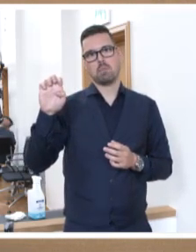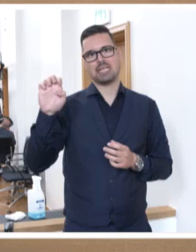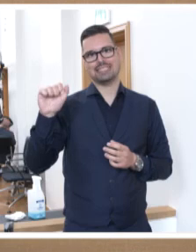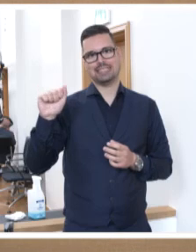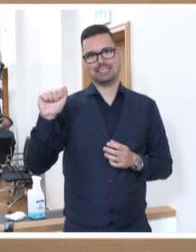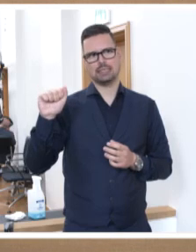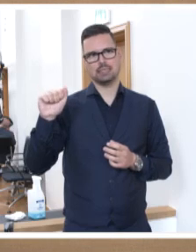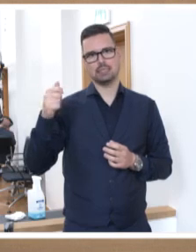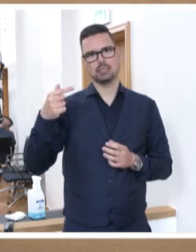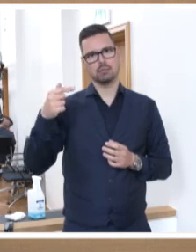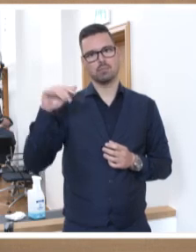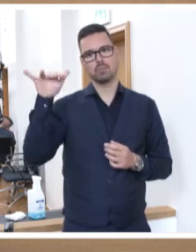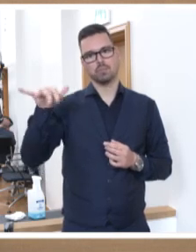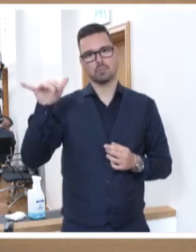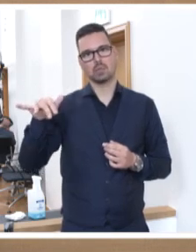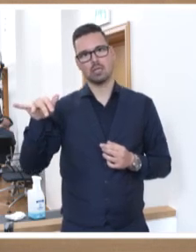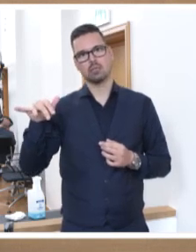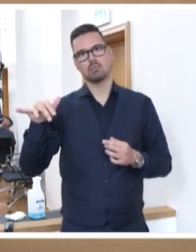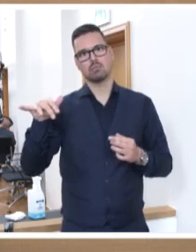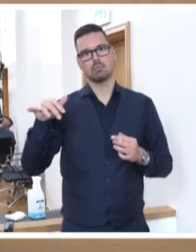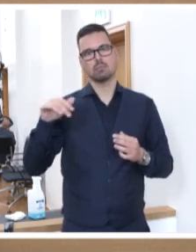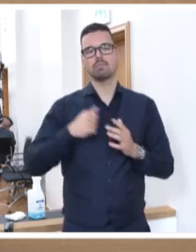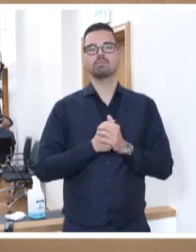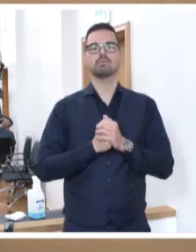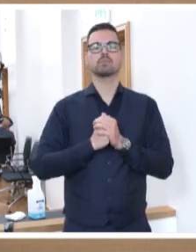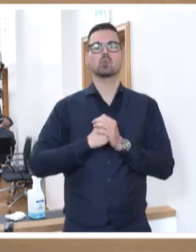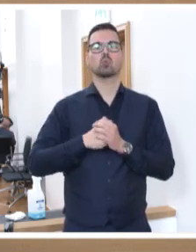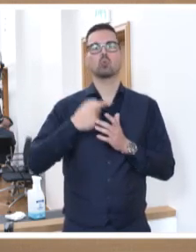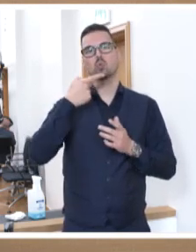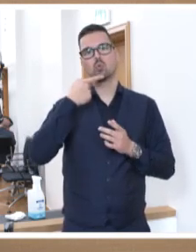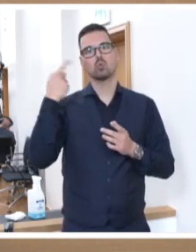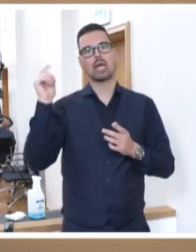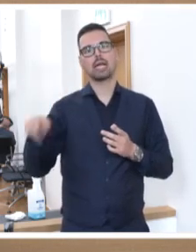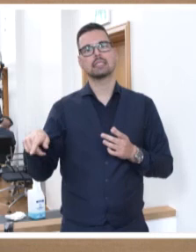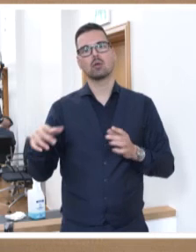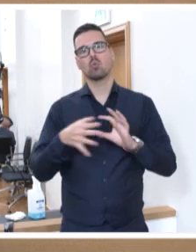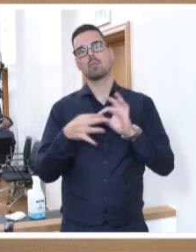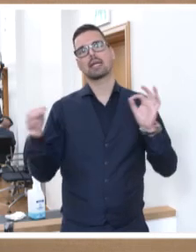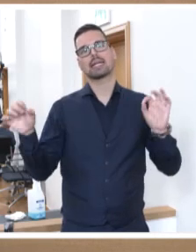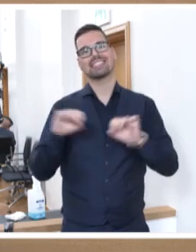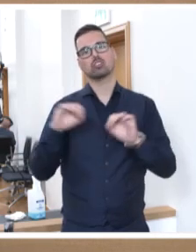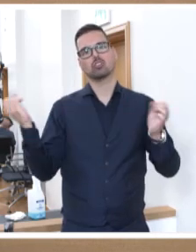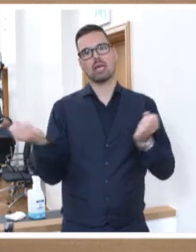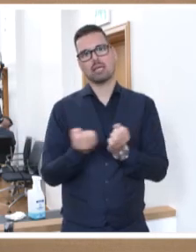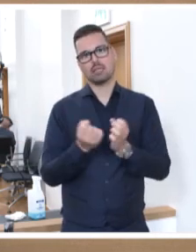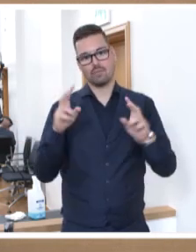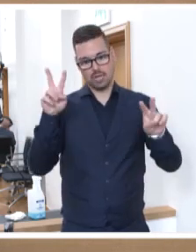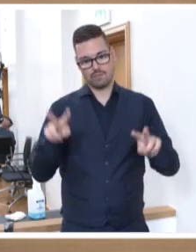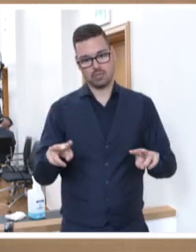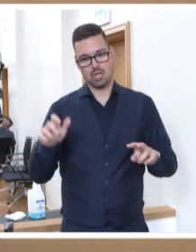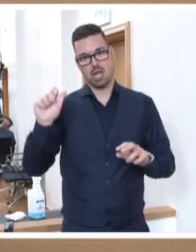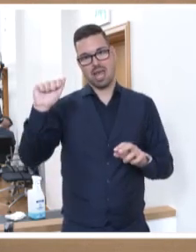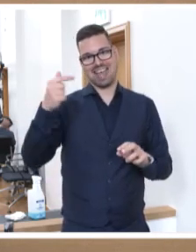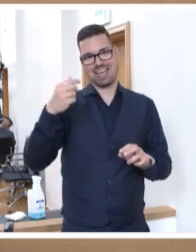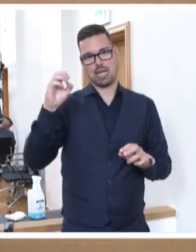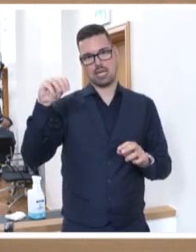1994 hat die Ukraine als unabhängiger Staat freiwillig ihre